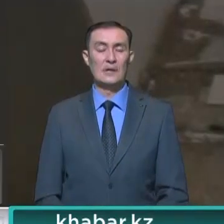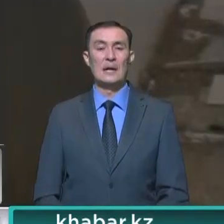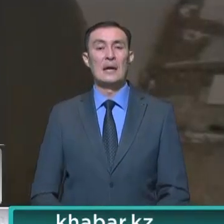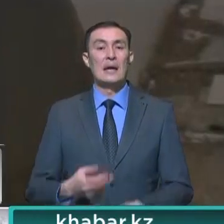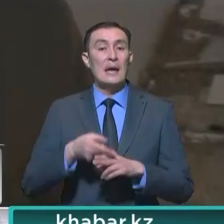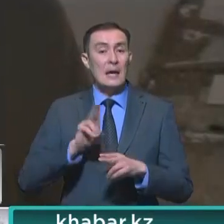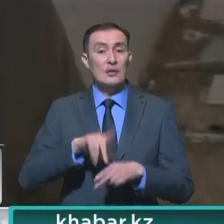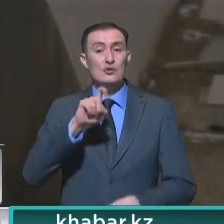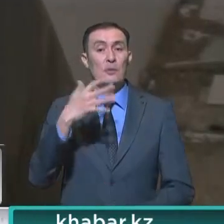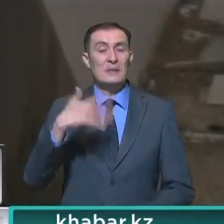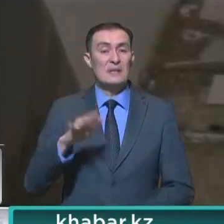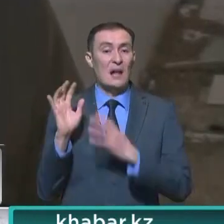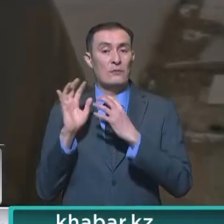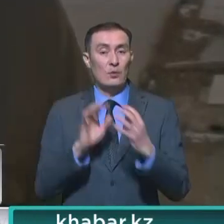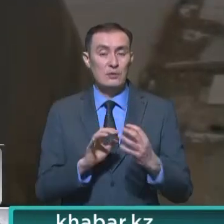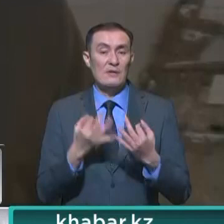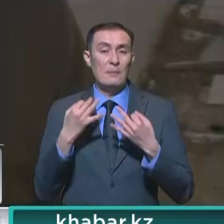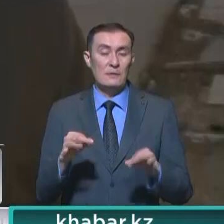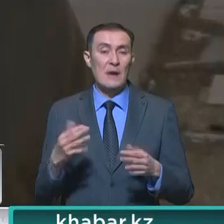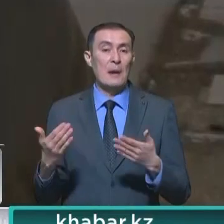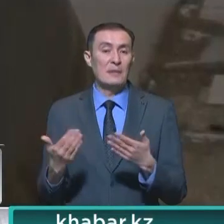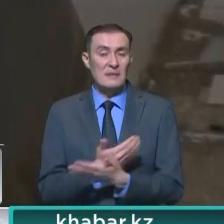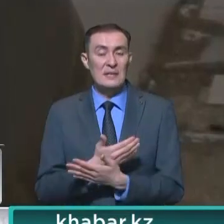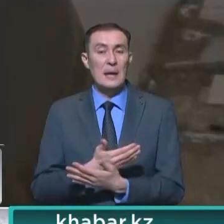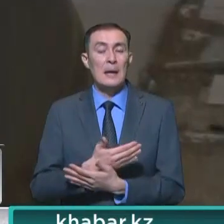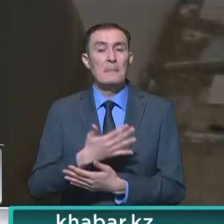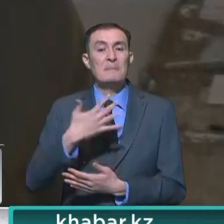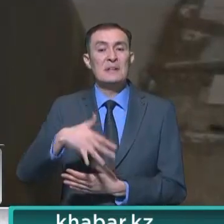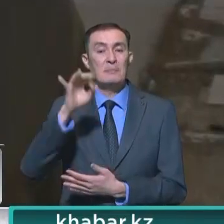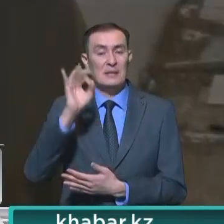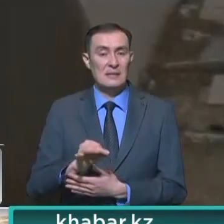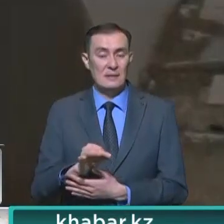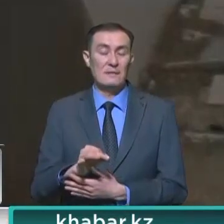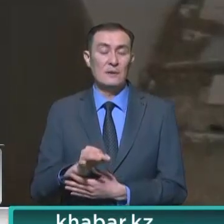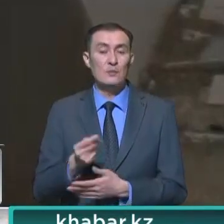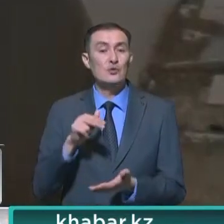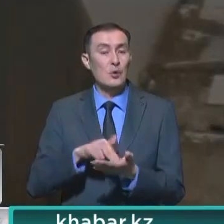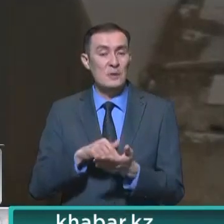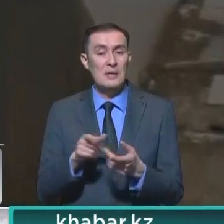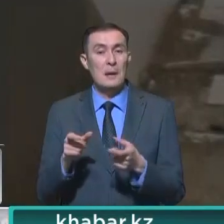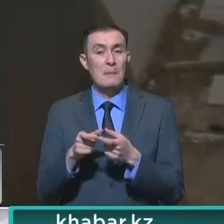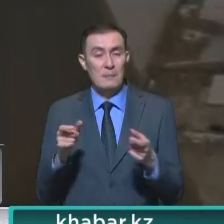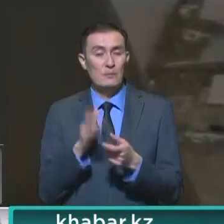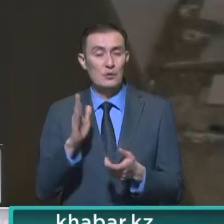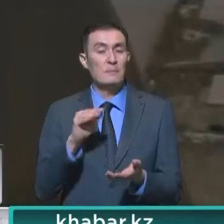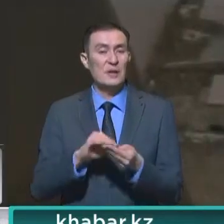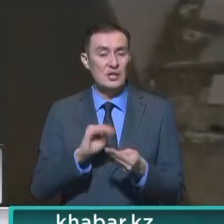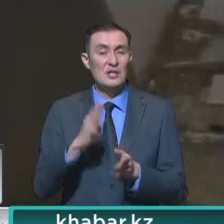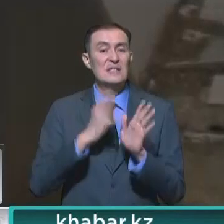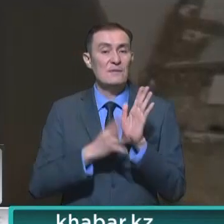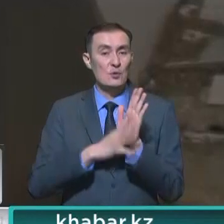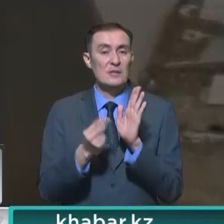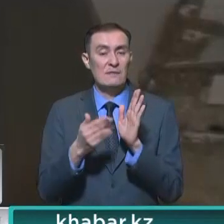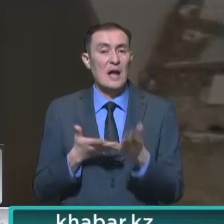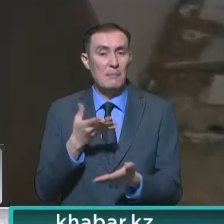Эти 150 автобусов позволят нам обновить транспорт на половине городских маршрутов. При этом стоимость проезда останется прежней. 90 тенге